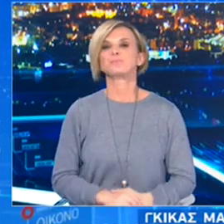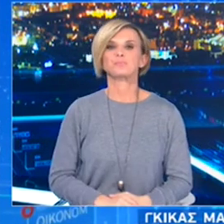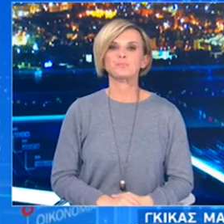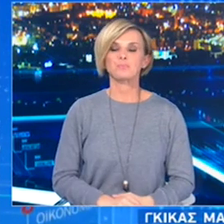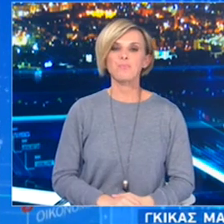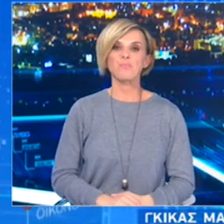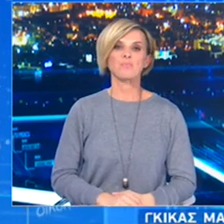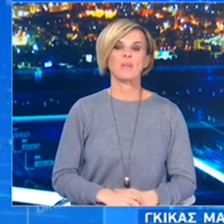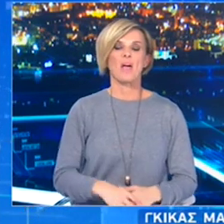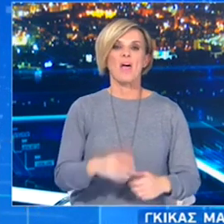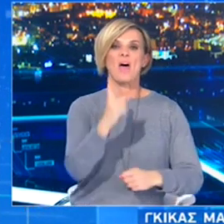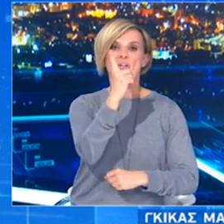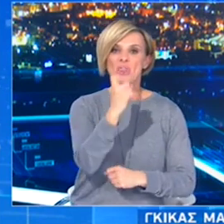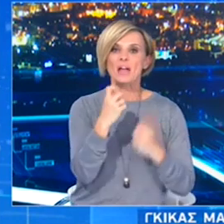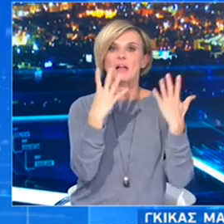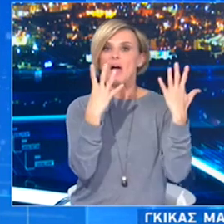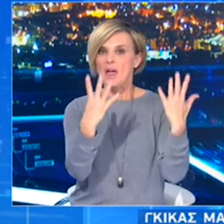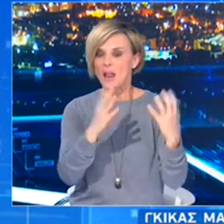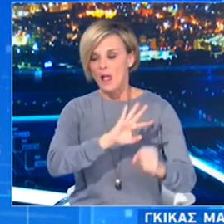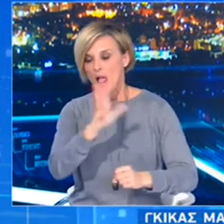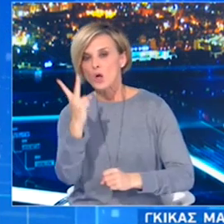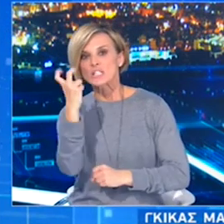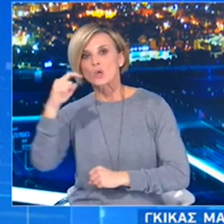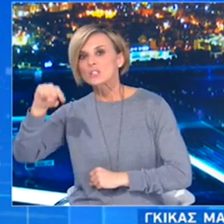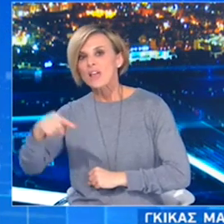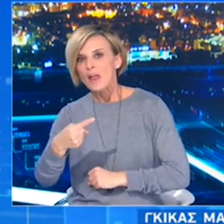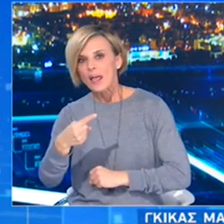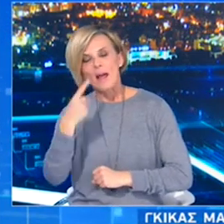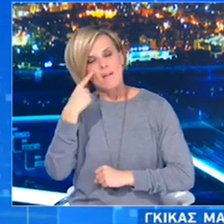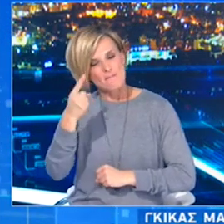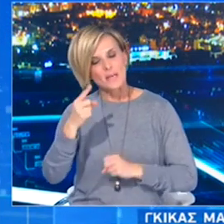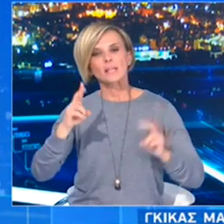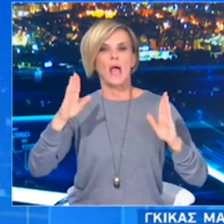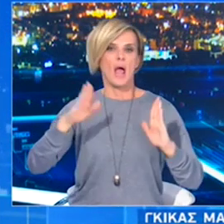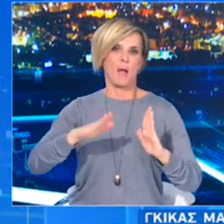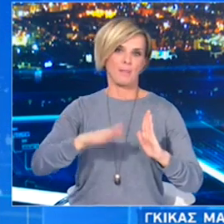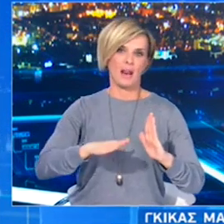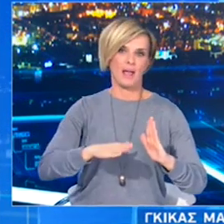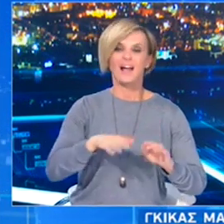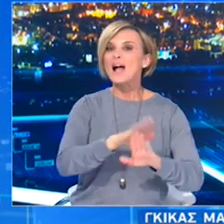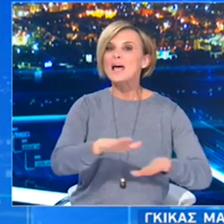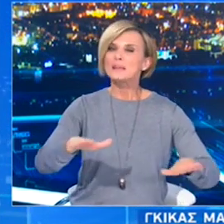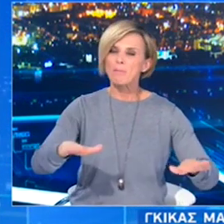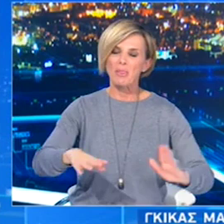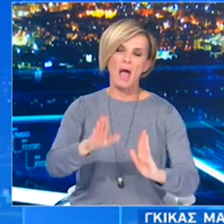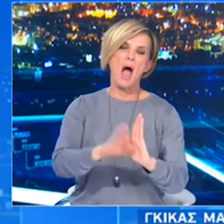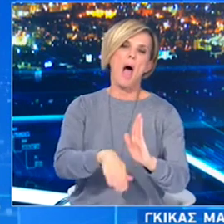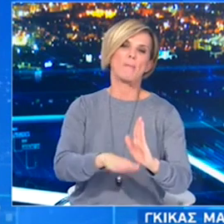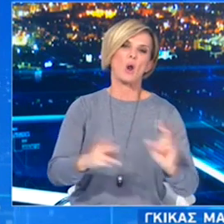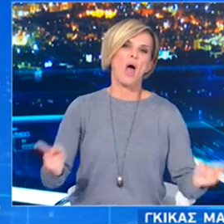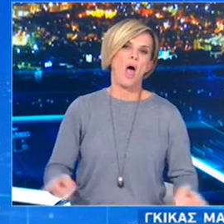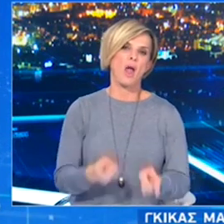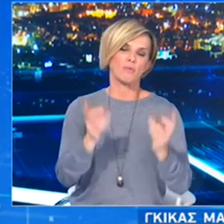χαμηλότερα επίπεδα από τις αρχές Σεπτεμβρίου, ενώ η ηλικιακή ομάδα των παιδιών εξακολουθεί να διατηρεί τα χαμηλά επίπεδα στα πλαίσια της